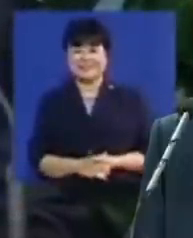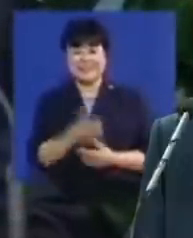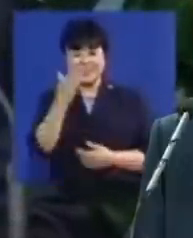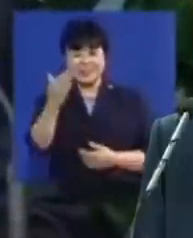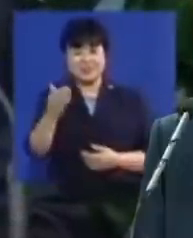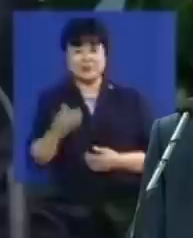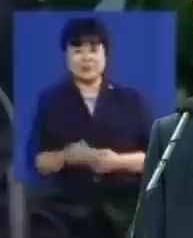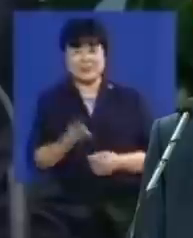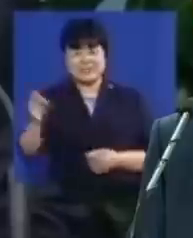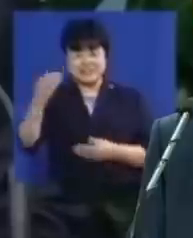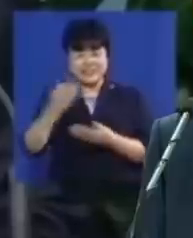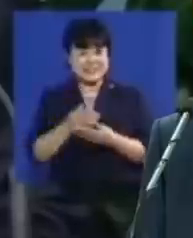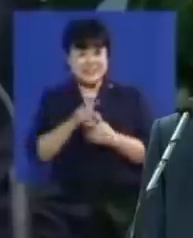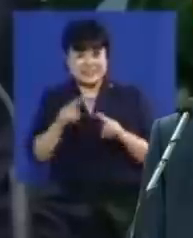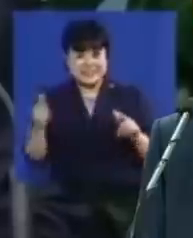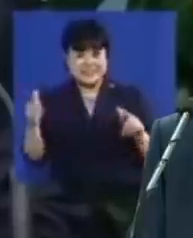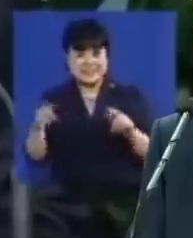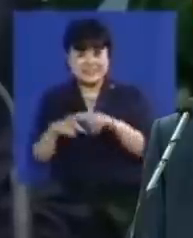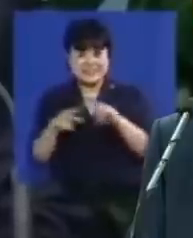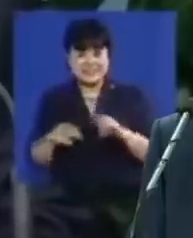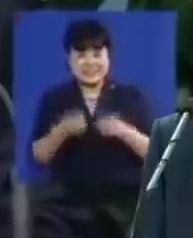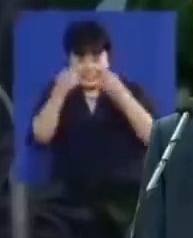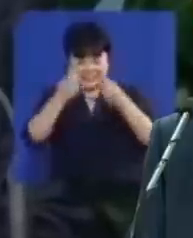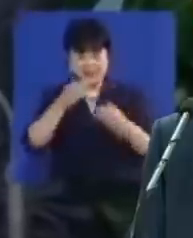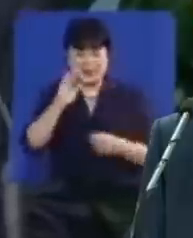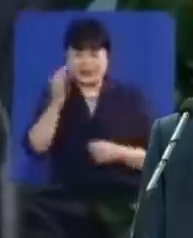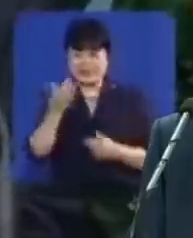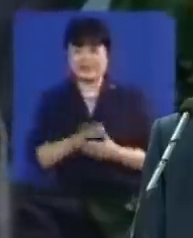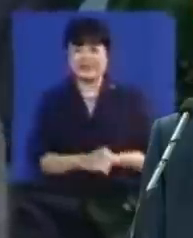여러분이 인정하든 안 하든 여러분은 새 것입니다.